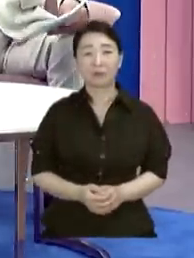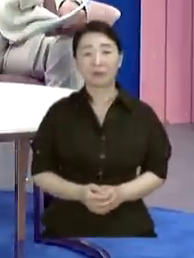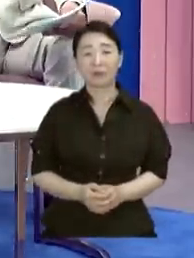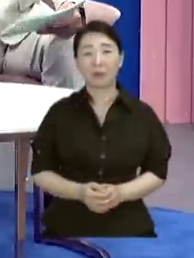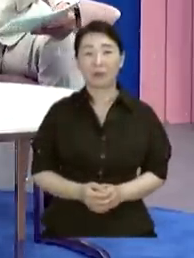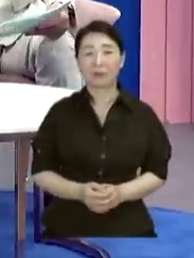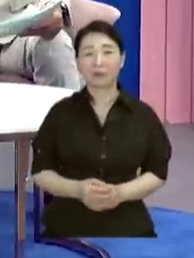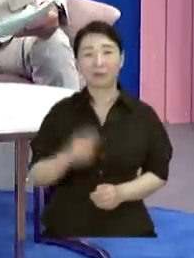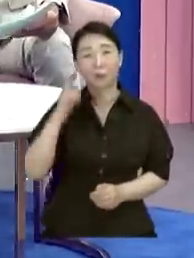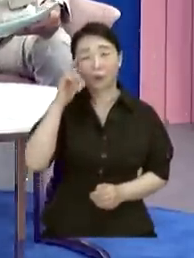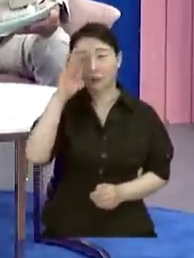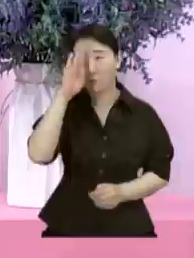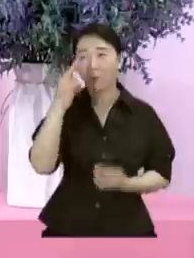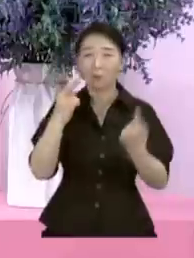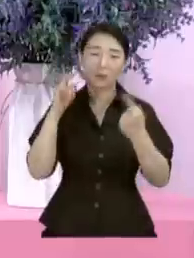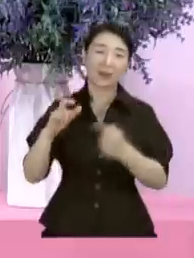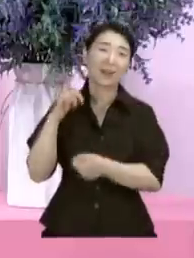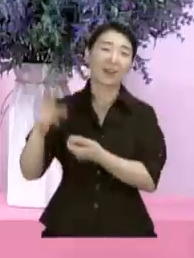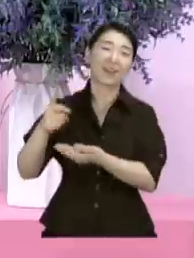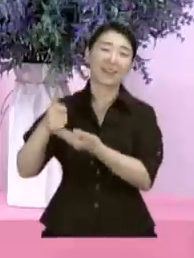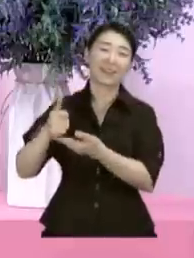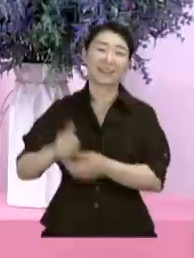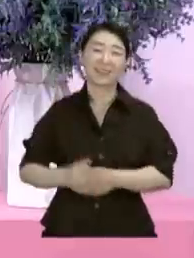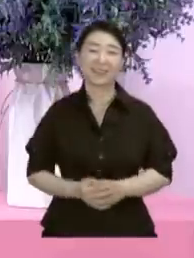않았니? 예, 정말. 그래서